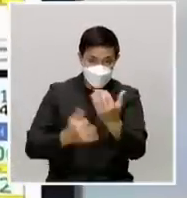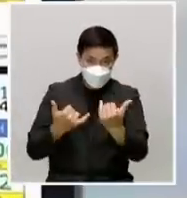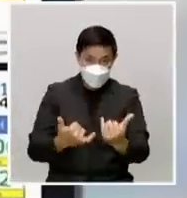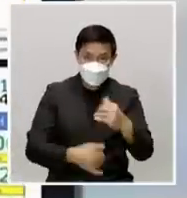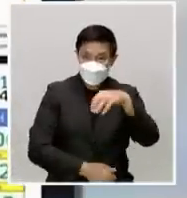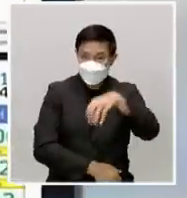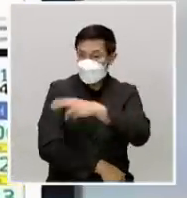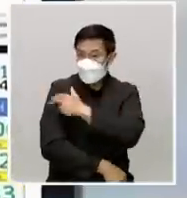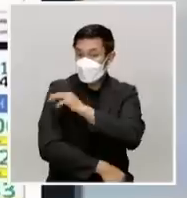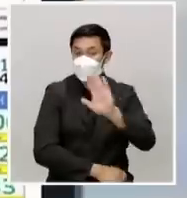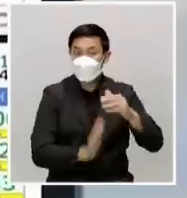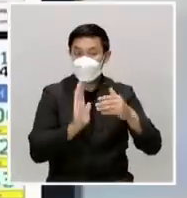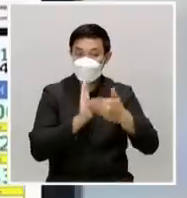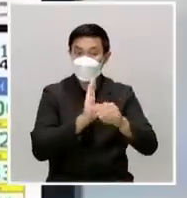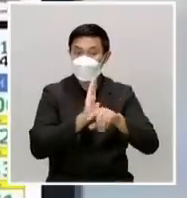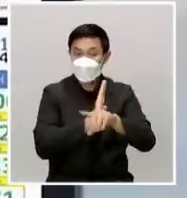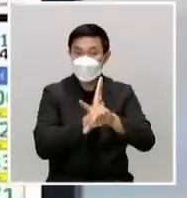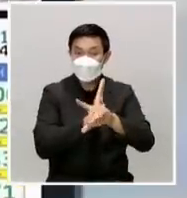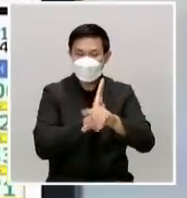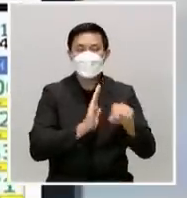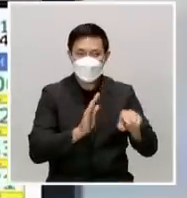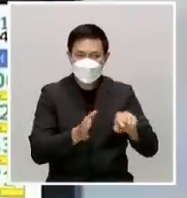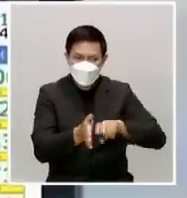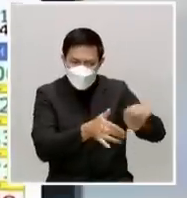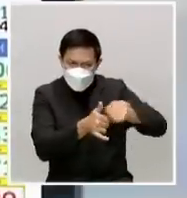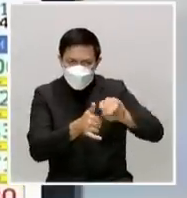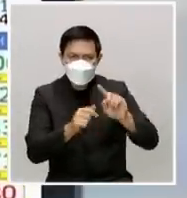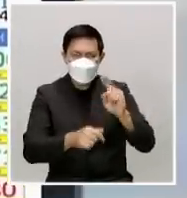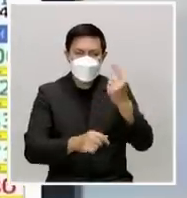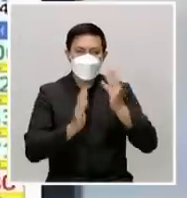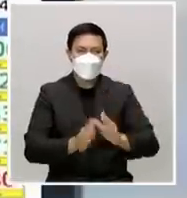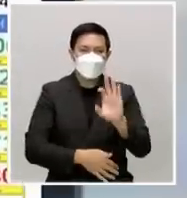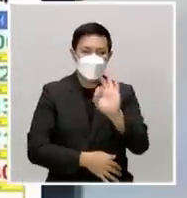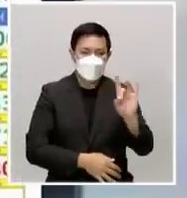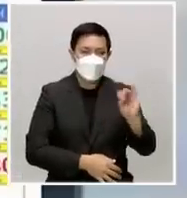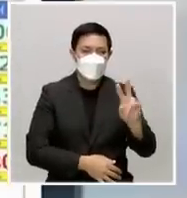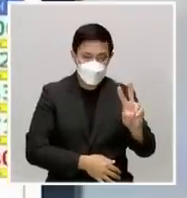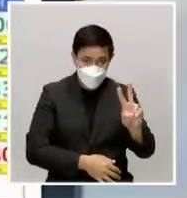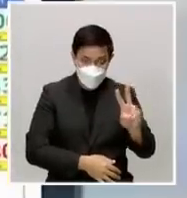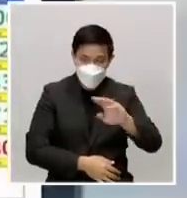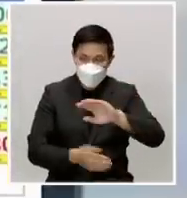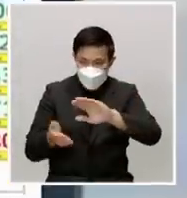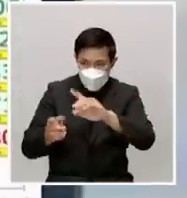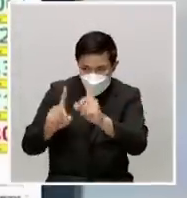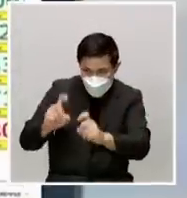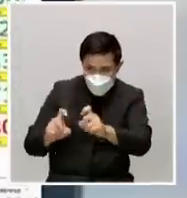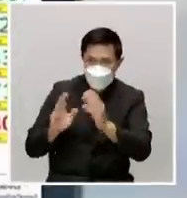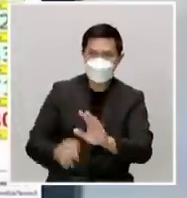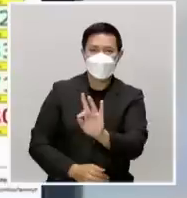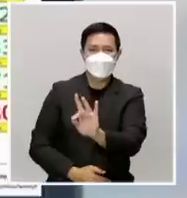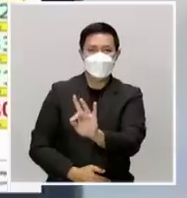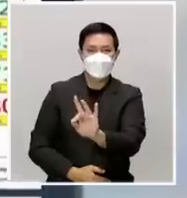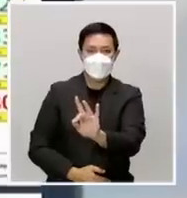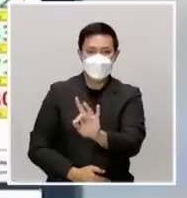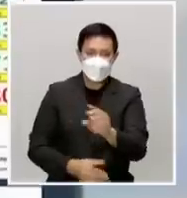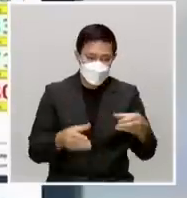งานสาธารณสุขจังหวัดรายงานผู้ติดเชื้อเพิ่ม982รายและเสียชีวิตเพิ่ม8รายจากการระบาดใน